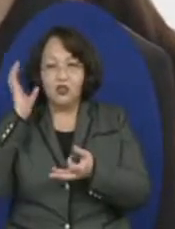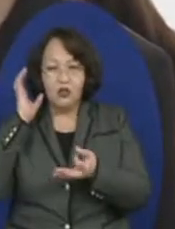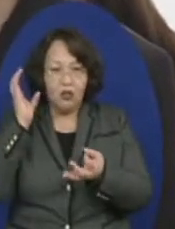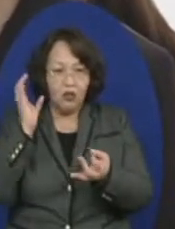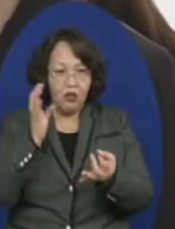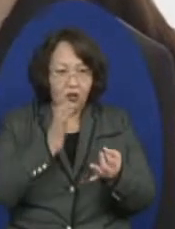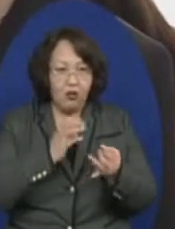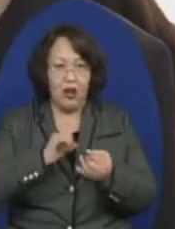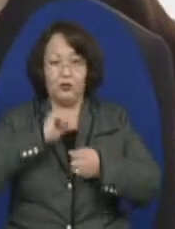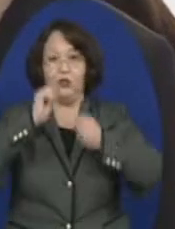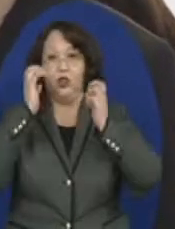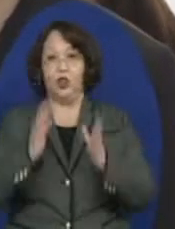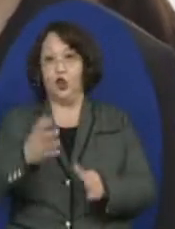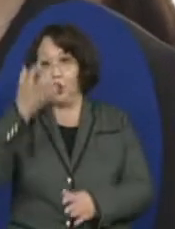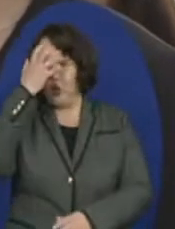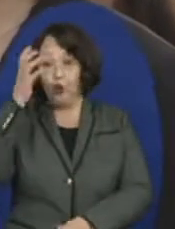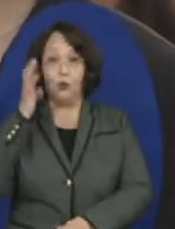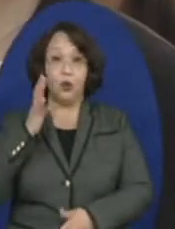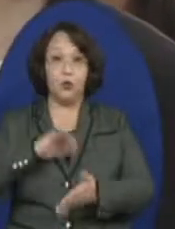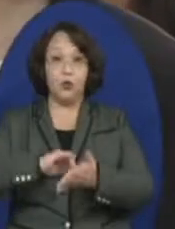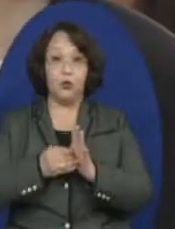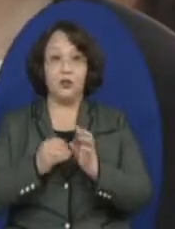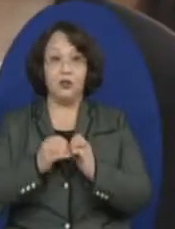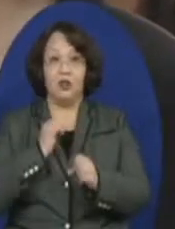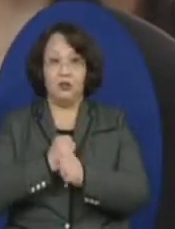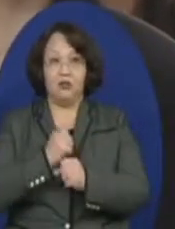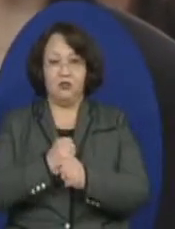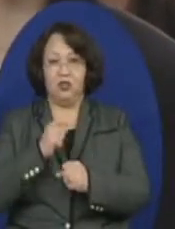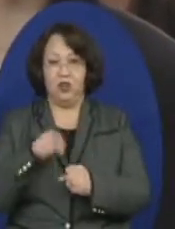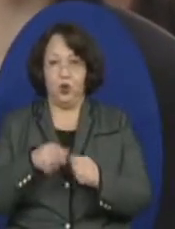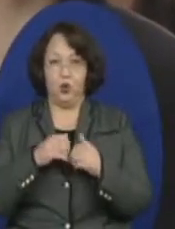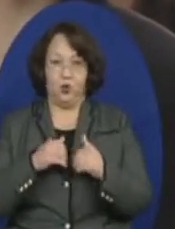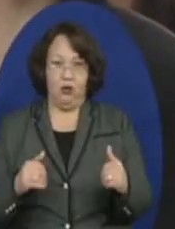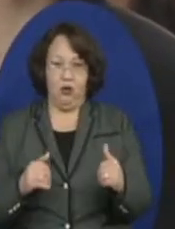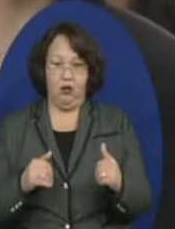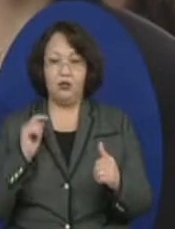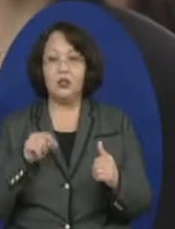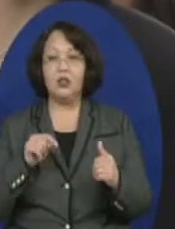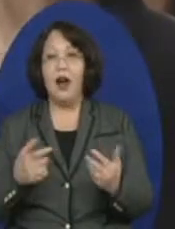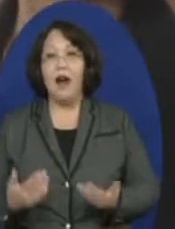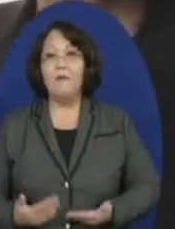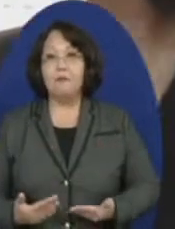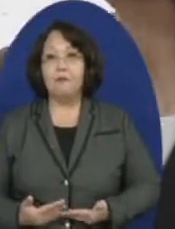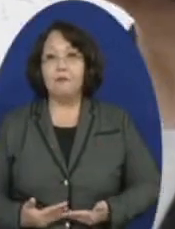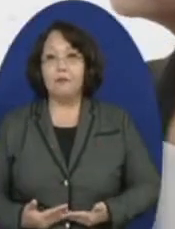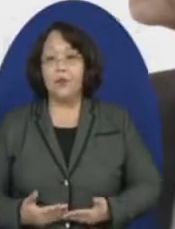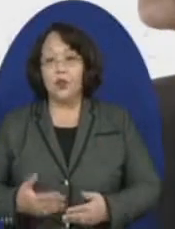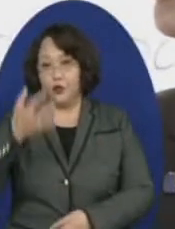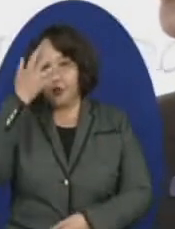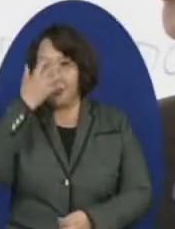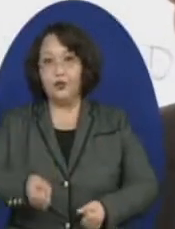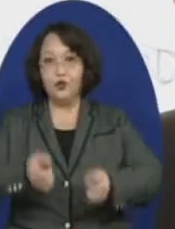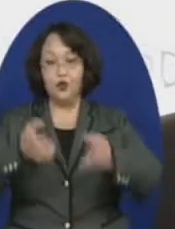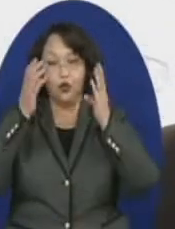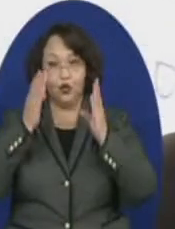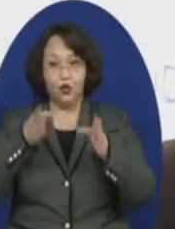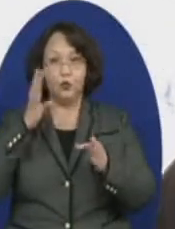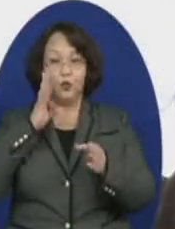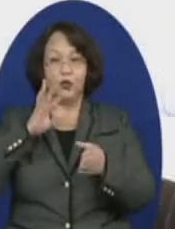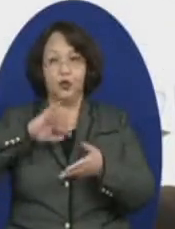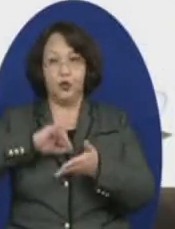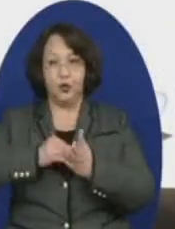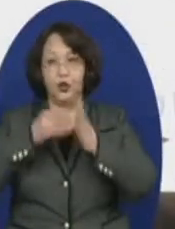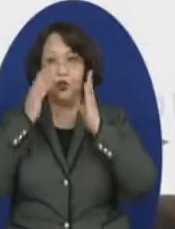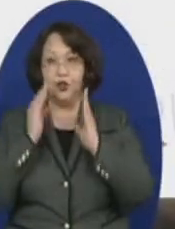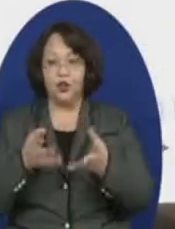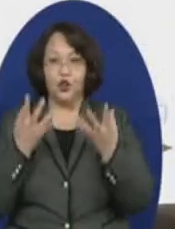толгуурлан шийдвэрлэх нь бол төрийн бодлого тустай. Энэ бол одоо нөгөө амьдрал дээр төрийн гаргаж байгаа бодлого шийдвэр нээсэн шүү дээ.